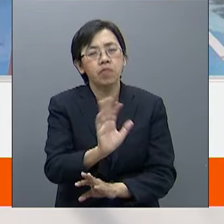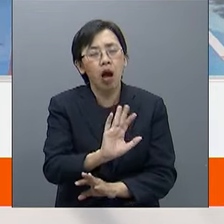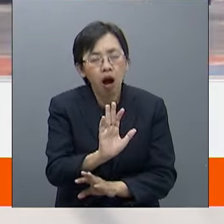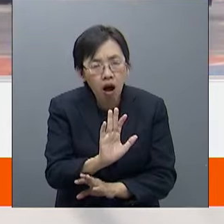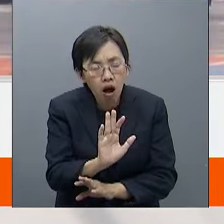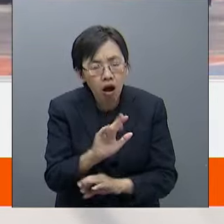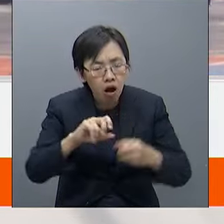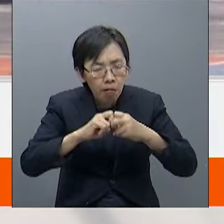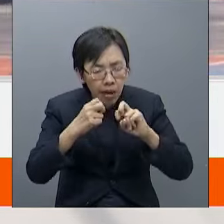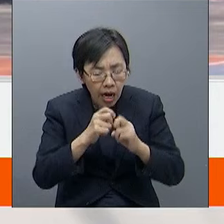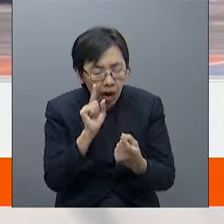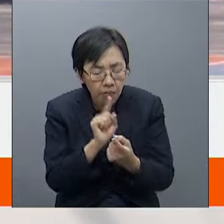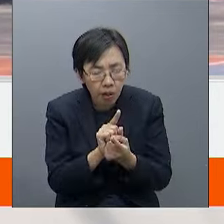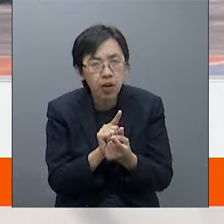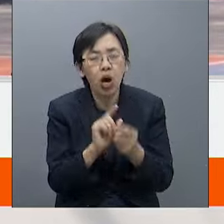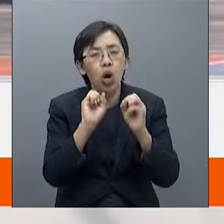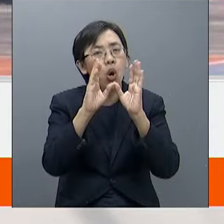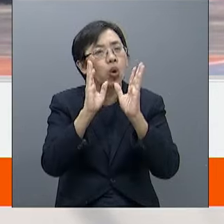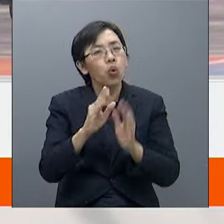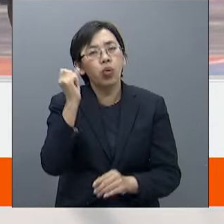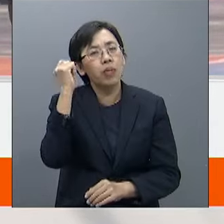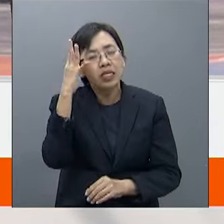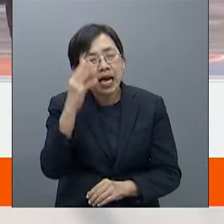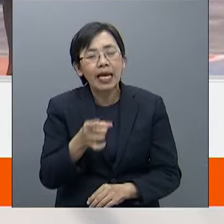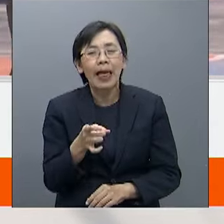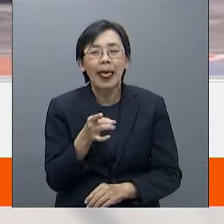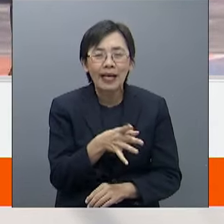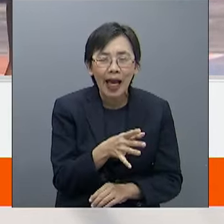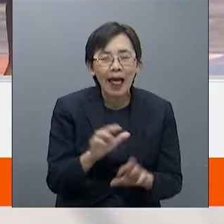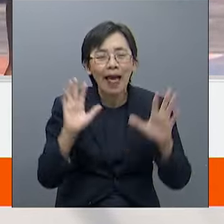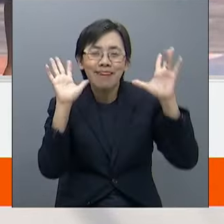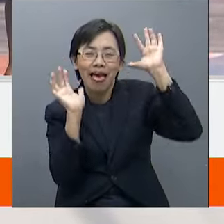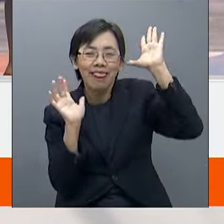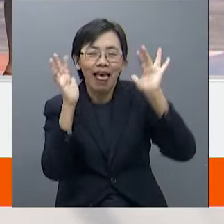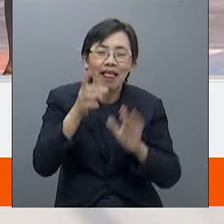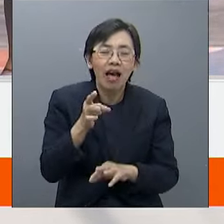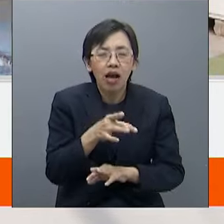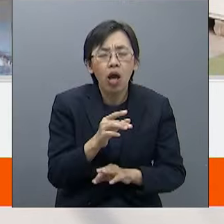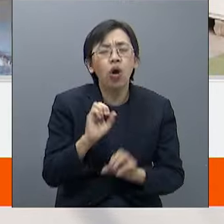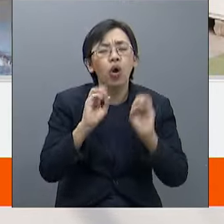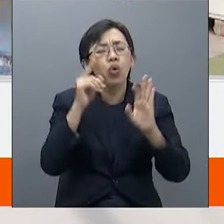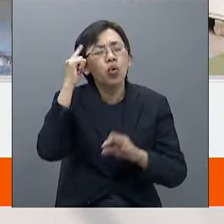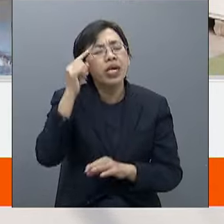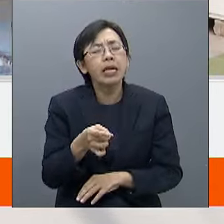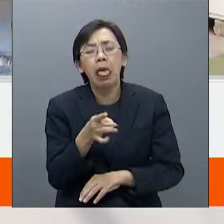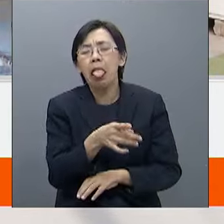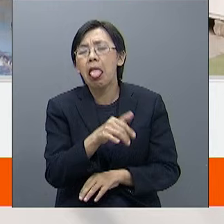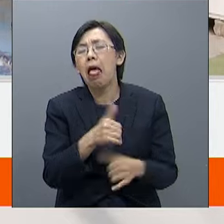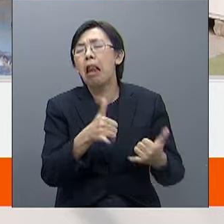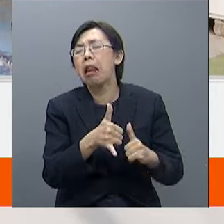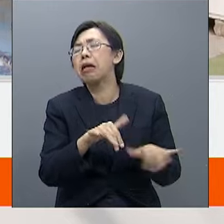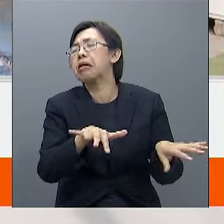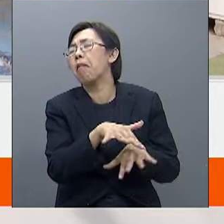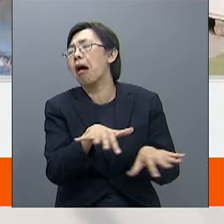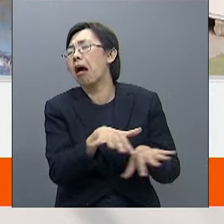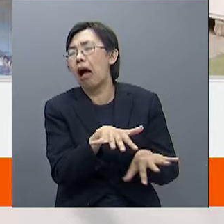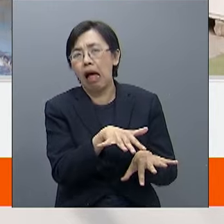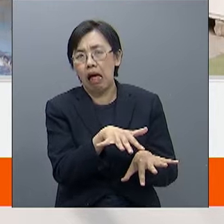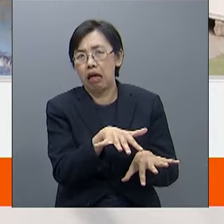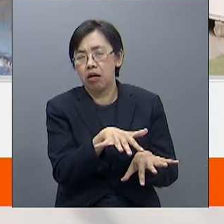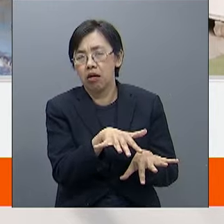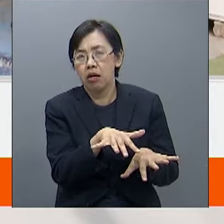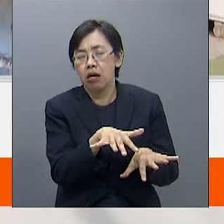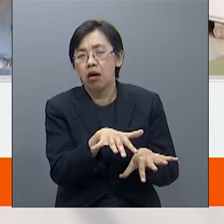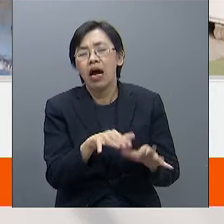าอันนึงเลยก็คือครูไม่เข้าใจเรื่องการล้อแกล้งรังแกครูชอบคิดว่าก็แย่กันเล่นเป็นธรรมดาเด็ก